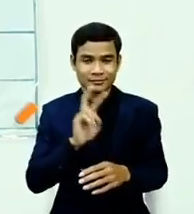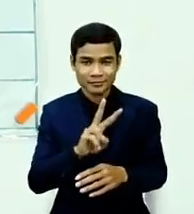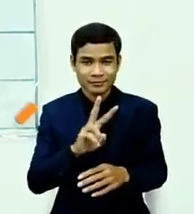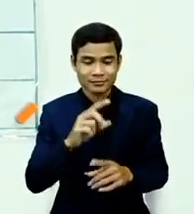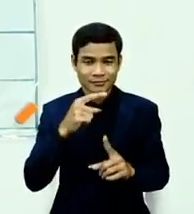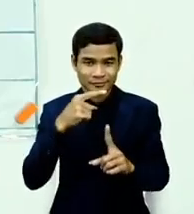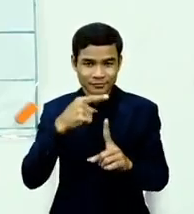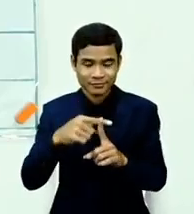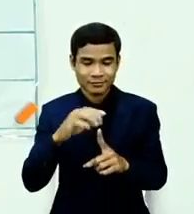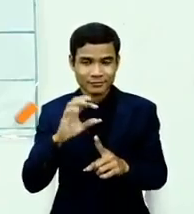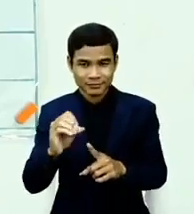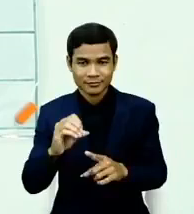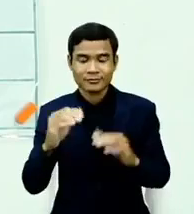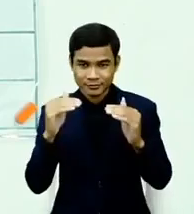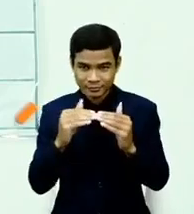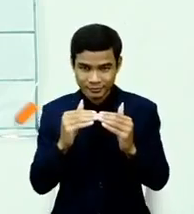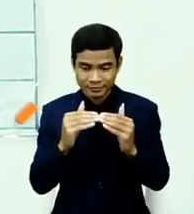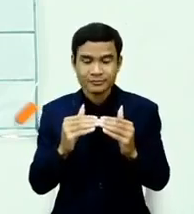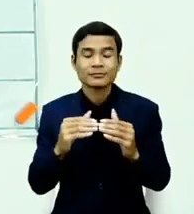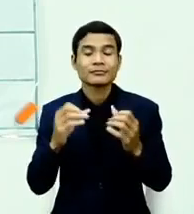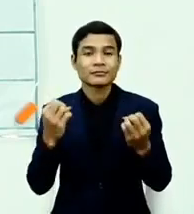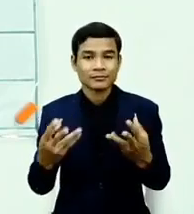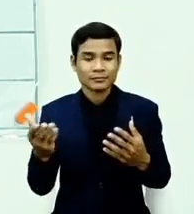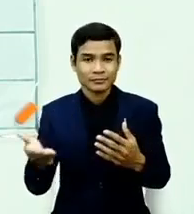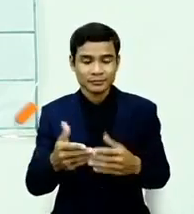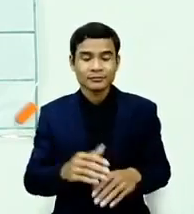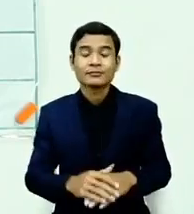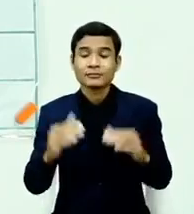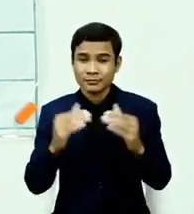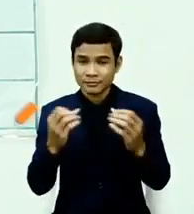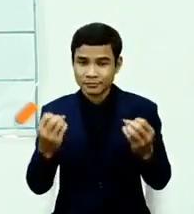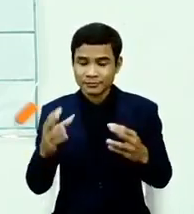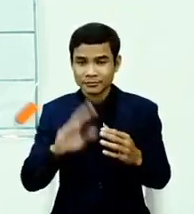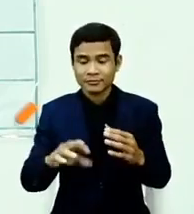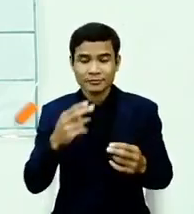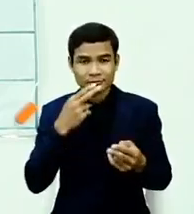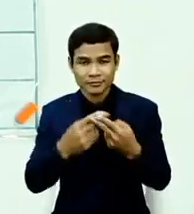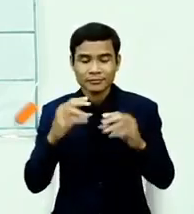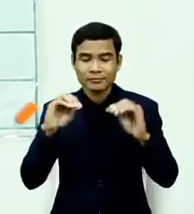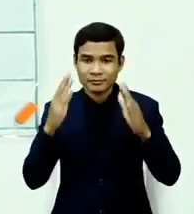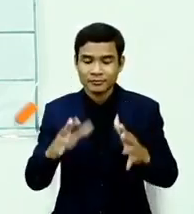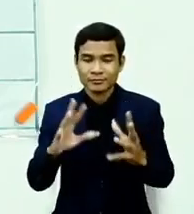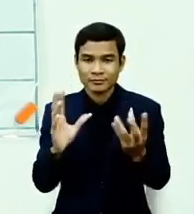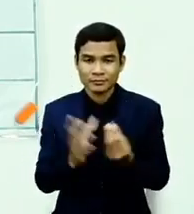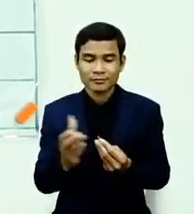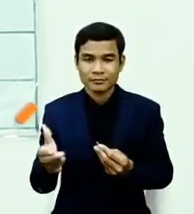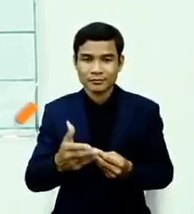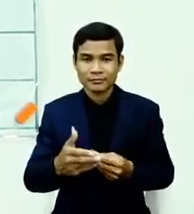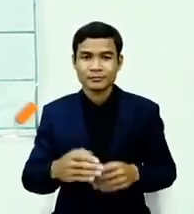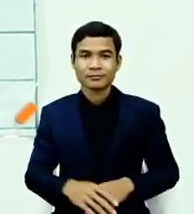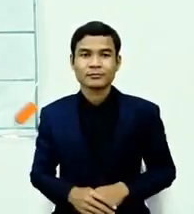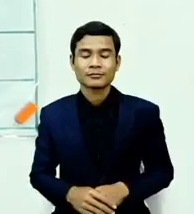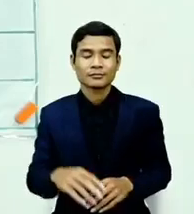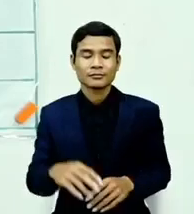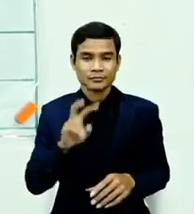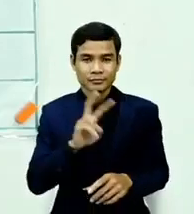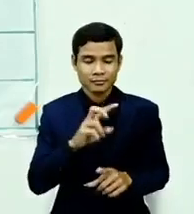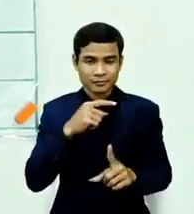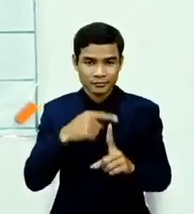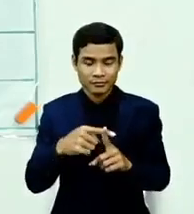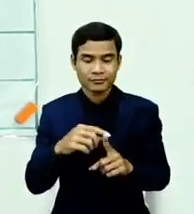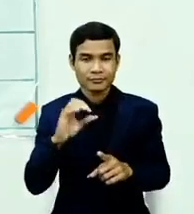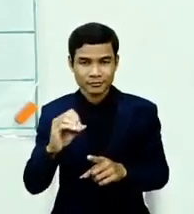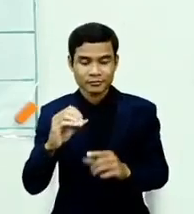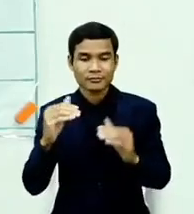ក0ស្មើចាស្មើនឹងប៉ុន្មានដែរកូនកូនចូលរួមឆ្លើយប្រាប់អ្នកគ្រូទាំងអស់គ្នាចា2បូក0ស្មើនឹ